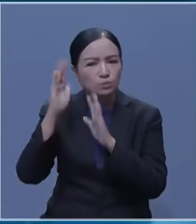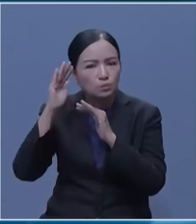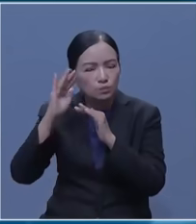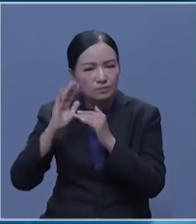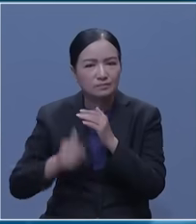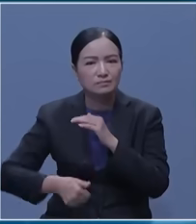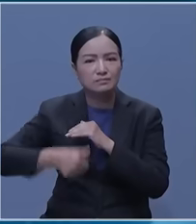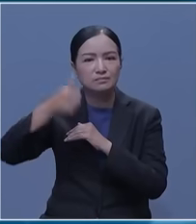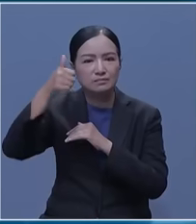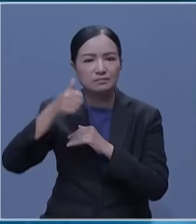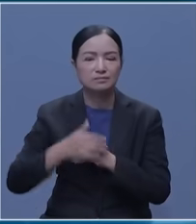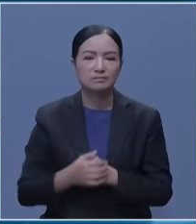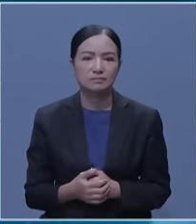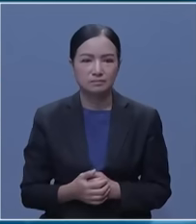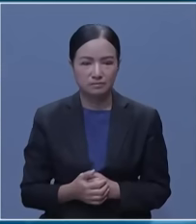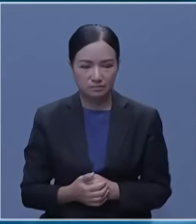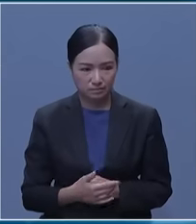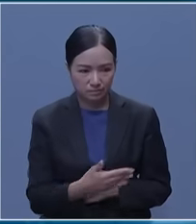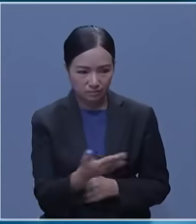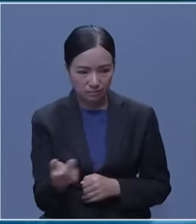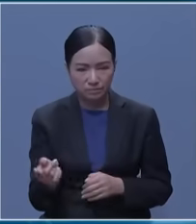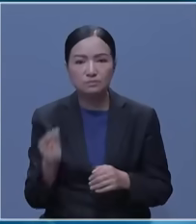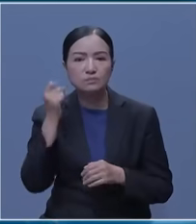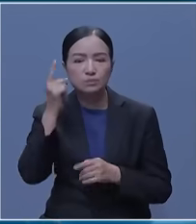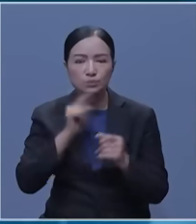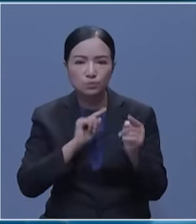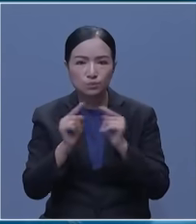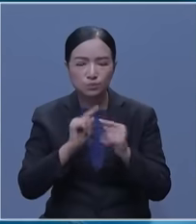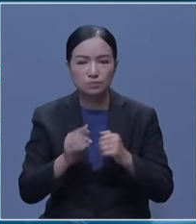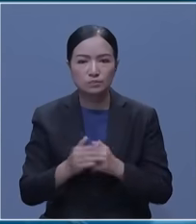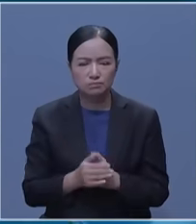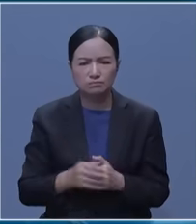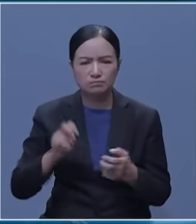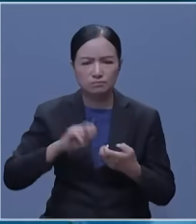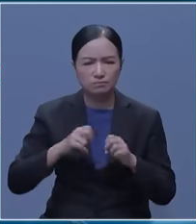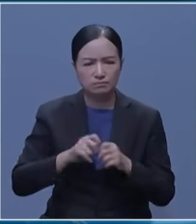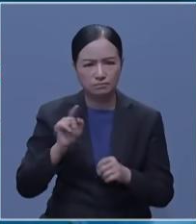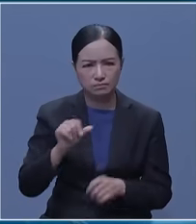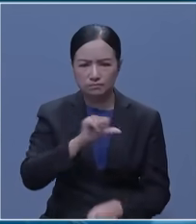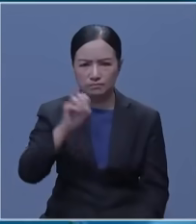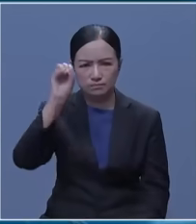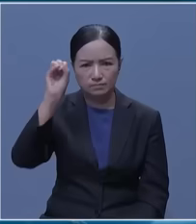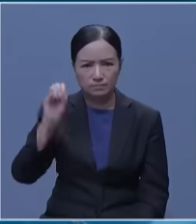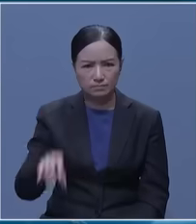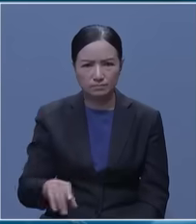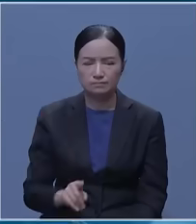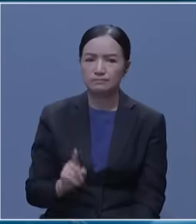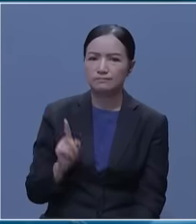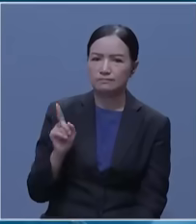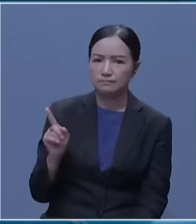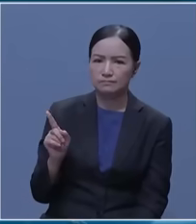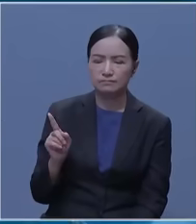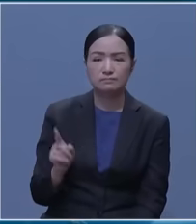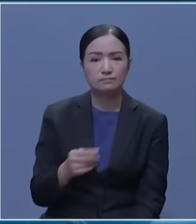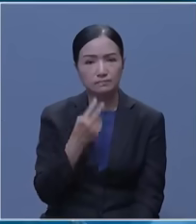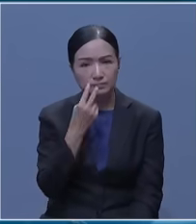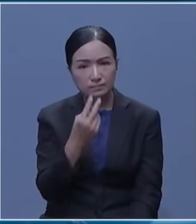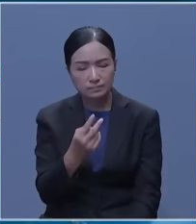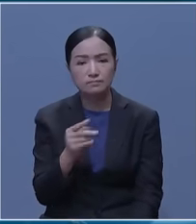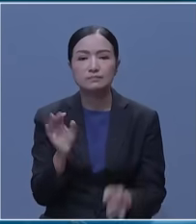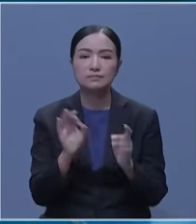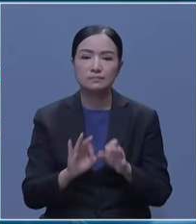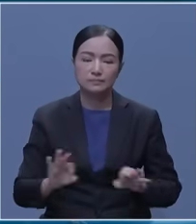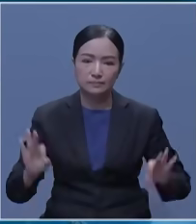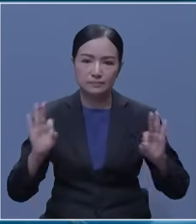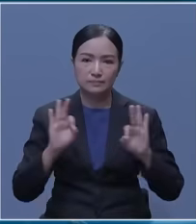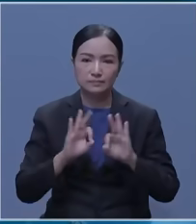ราต้องพูดคุยเรื่องนี้กันให้เข้าใจถึงท่องแท้และต้องกำจัดปัญหานี้ออกไปก็เป็นอีกเรื่องนึงซึ่งเราเห็นว่าเป็นเรื่องสำคั